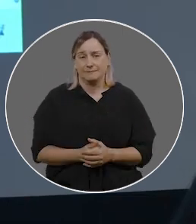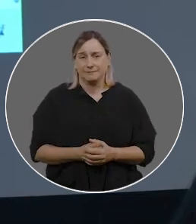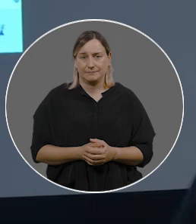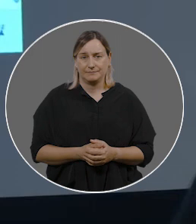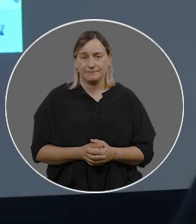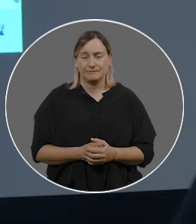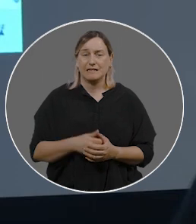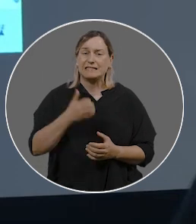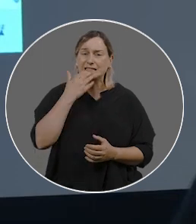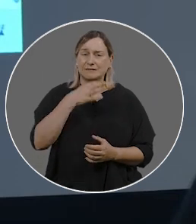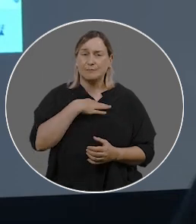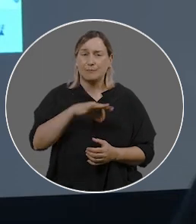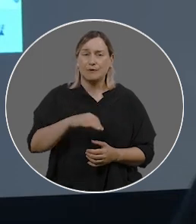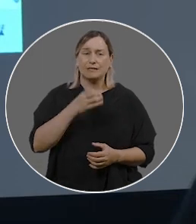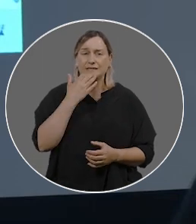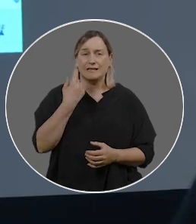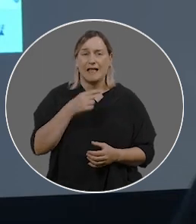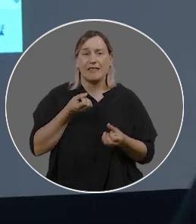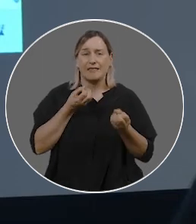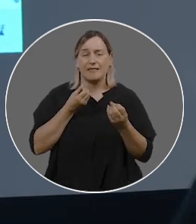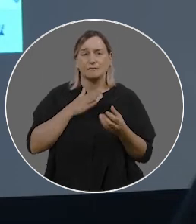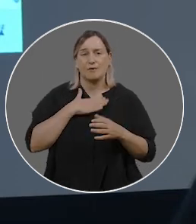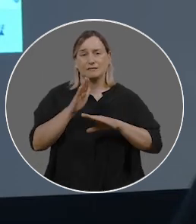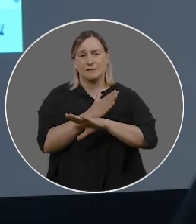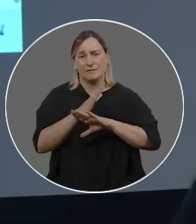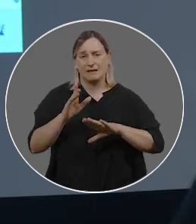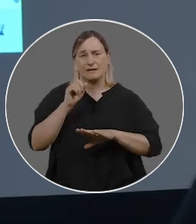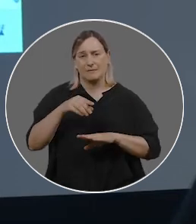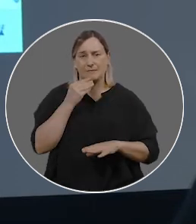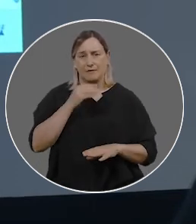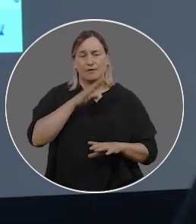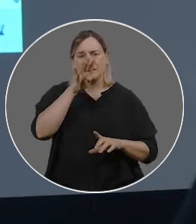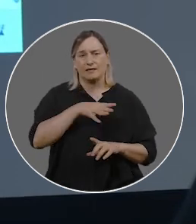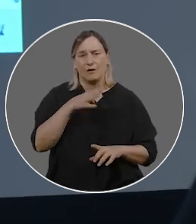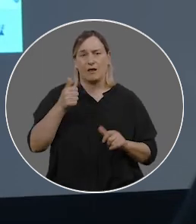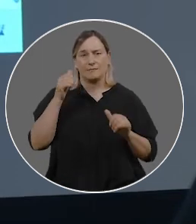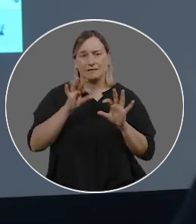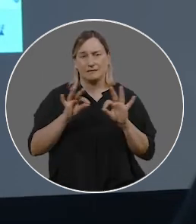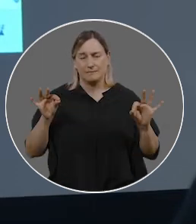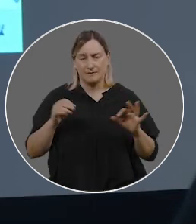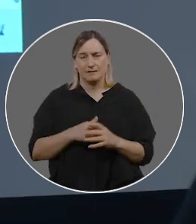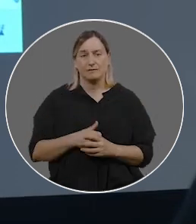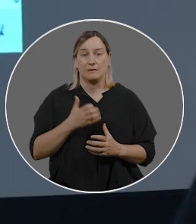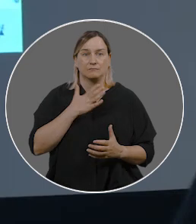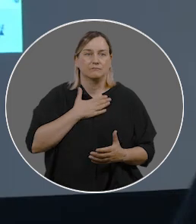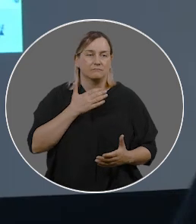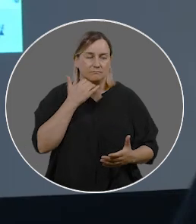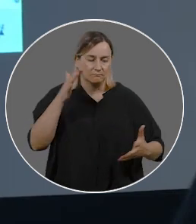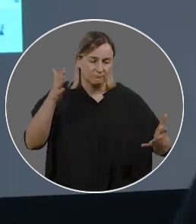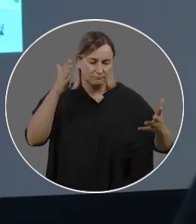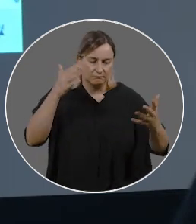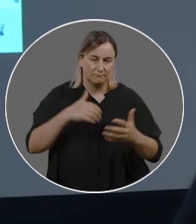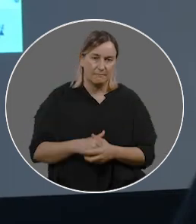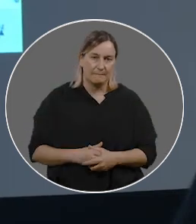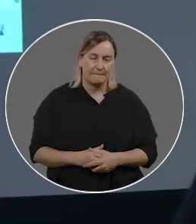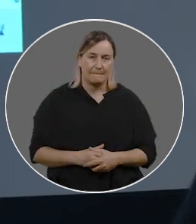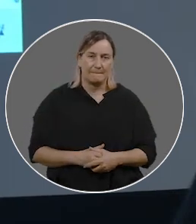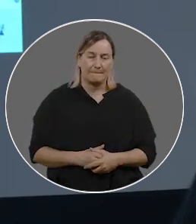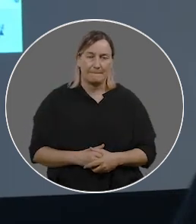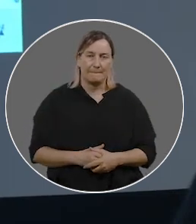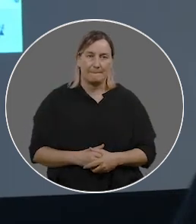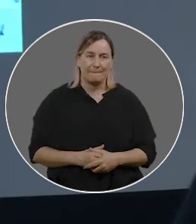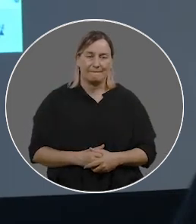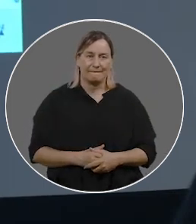pugui, si hi ha dades que es poden separar, també es poden fer taules una mica més simples, potser, no? Dividir-les en diferents